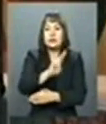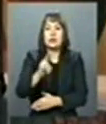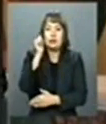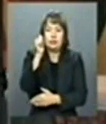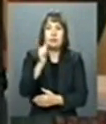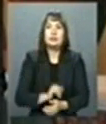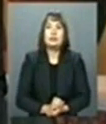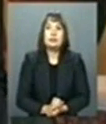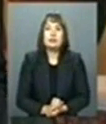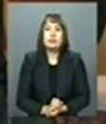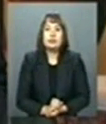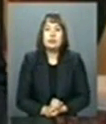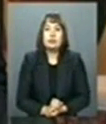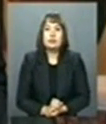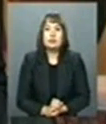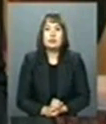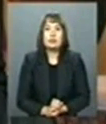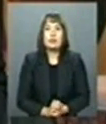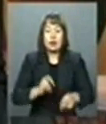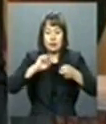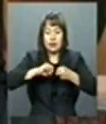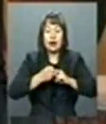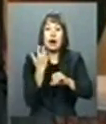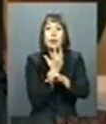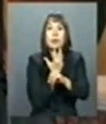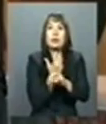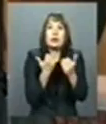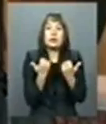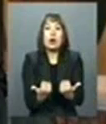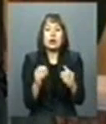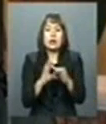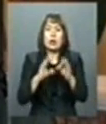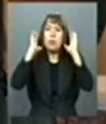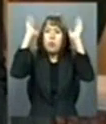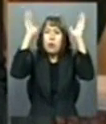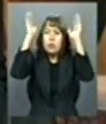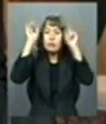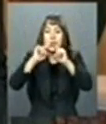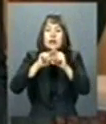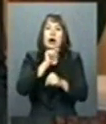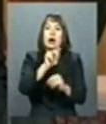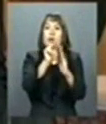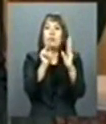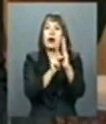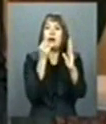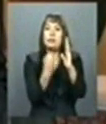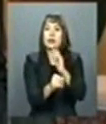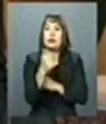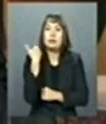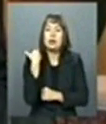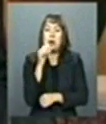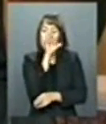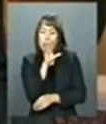ปัญหาใหญ่อย่างหนึ่งที่เกิดขึ้นในสื่อโทรทัศน์และวิทยุขณะนี้ก็คือโฆษณาที่สุ่มเสี่ยงผิดกฎหมายและมีแนวโน้มเข้าข่ายหลอกลวงผู้บริ